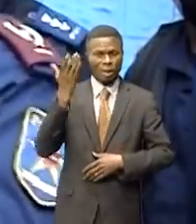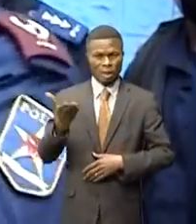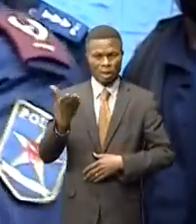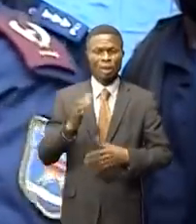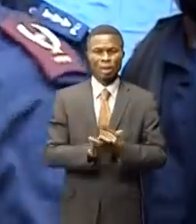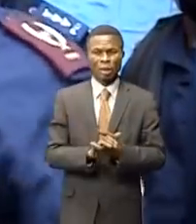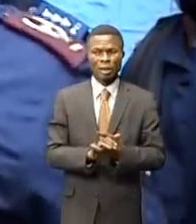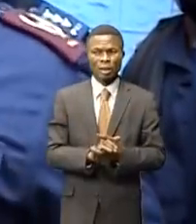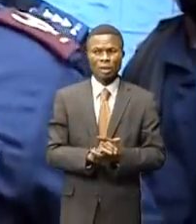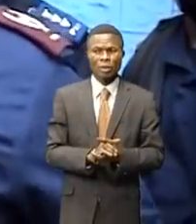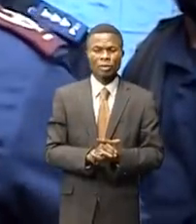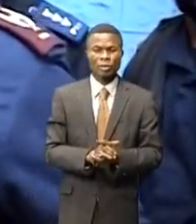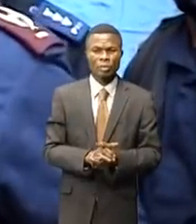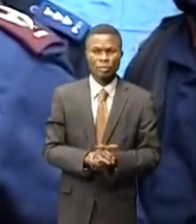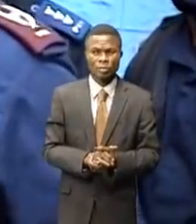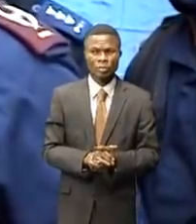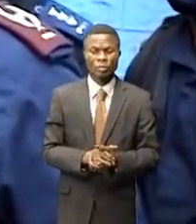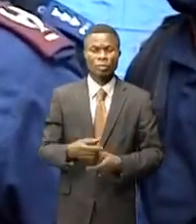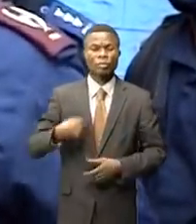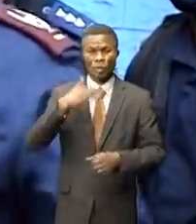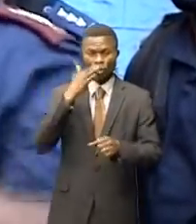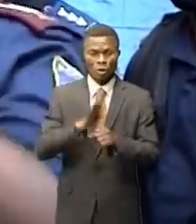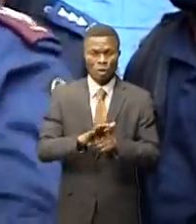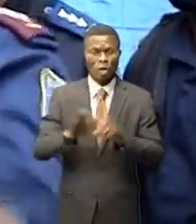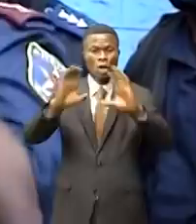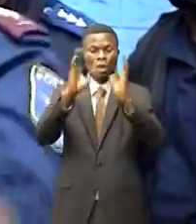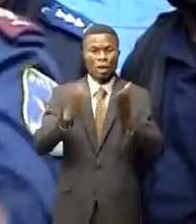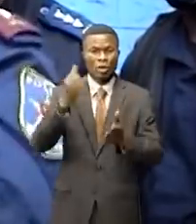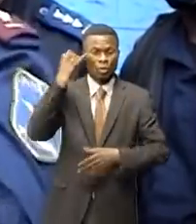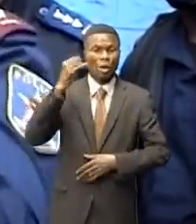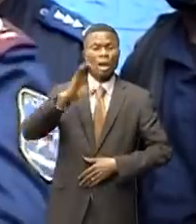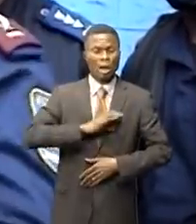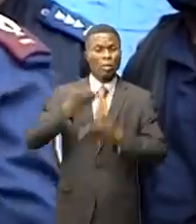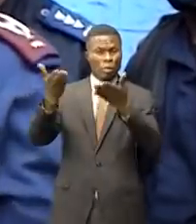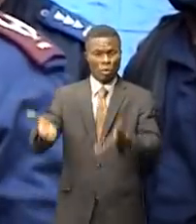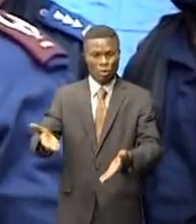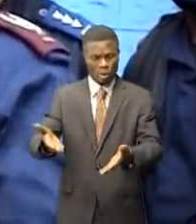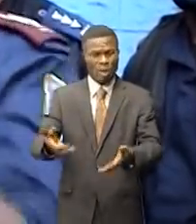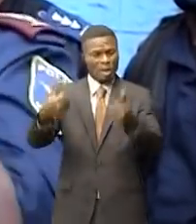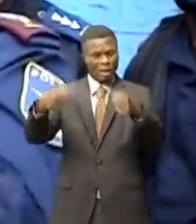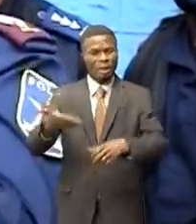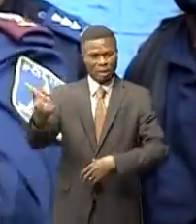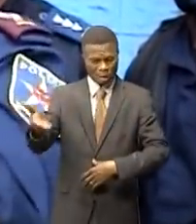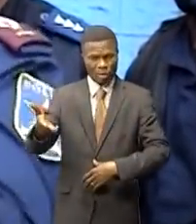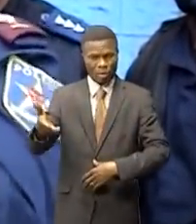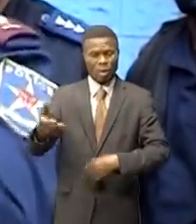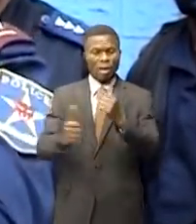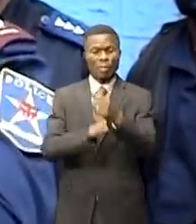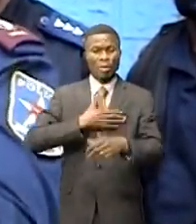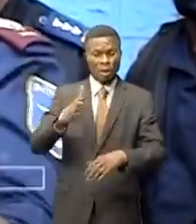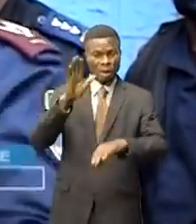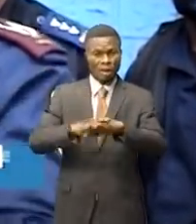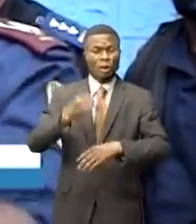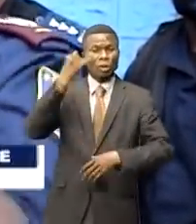yeux la communauté indienne que la police sera la terreur des boues c'est lui qui va oser toucher un